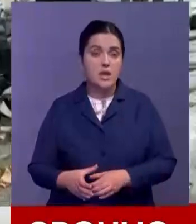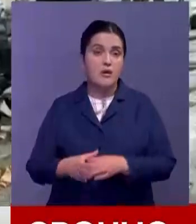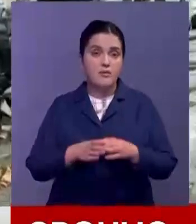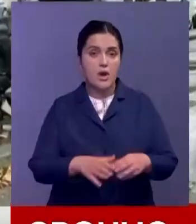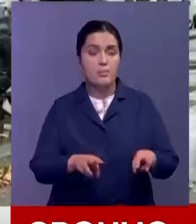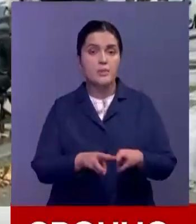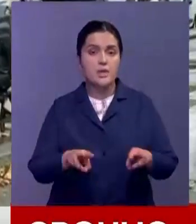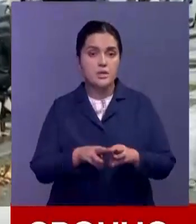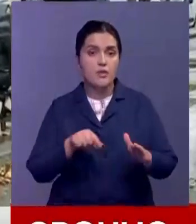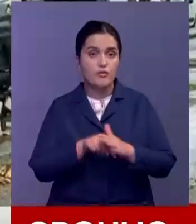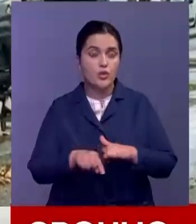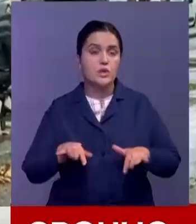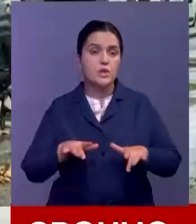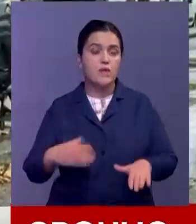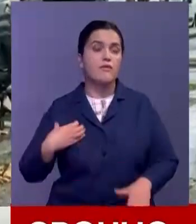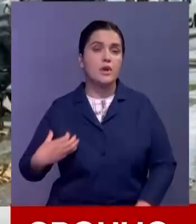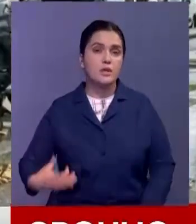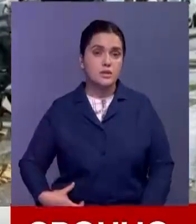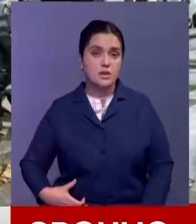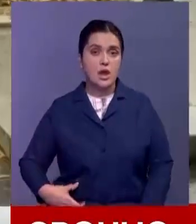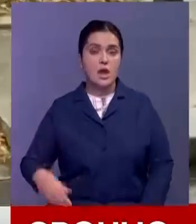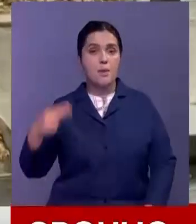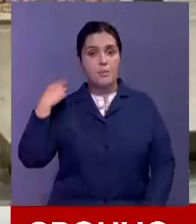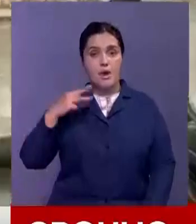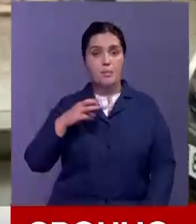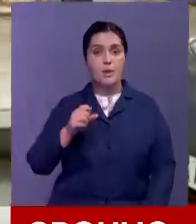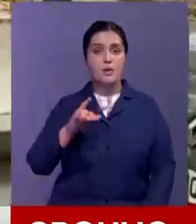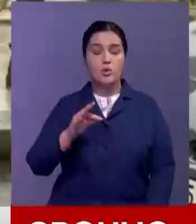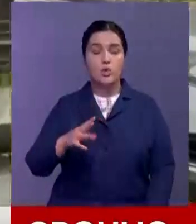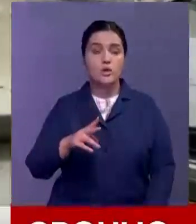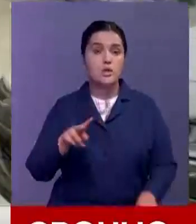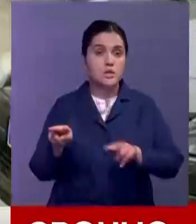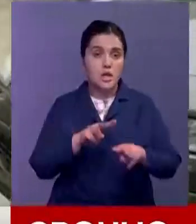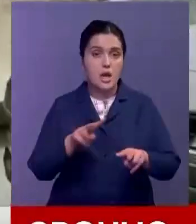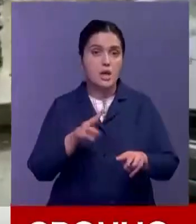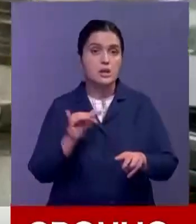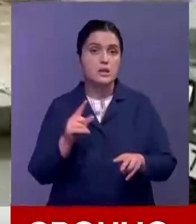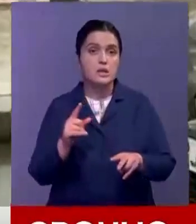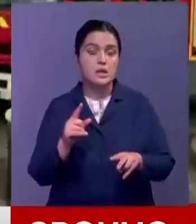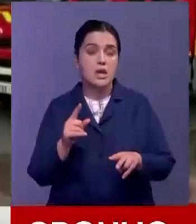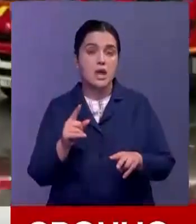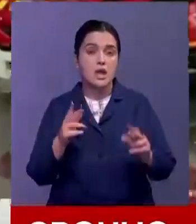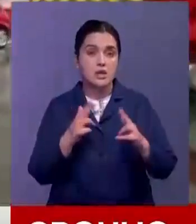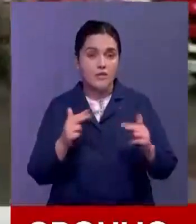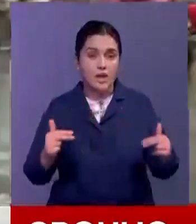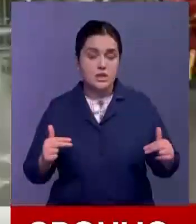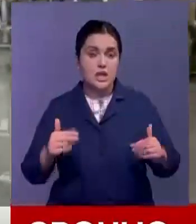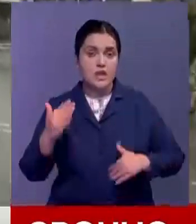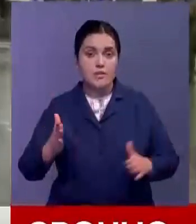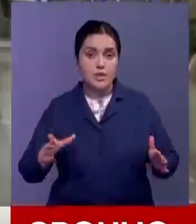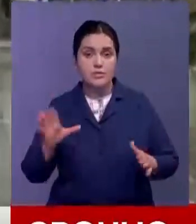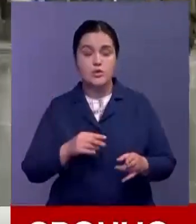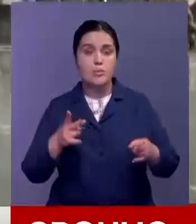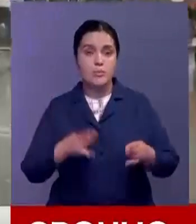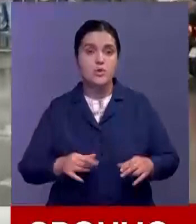министр внутренних дел Франции. Президент Макрон следит за ситуацией из Елисейского дворца. Квадрат, где все